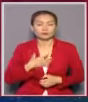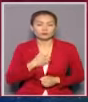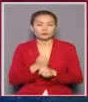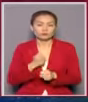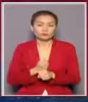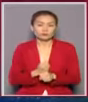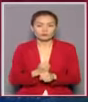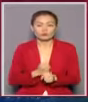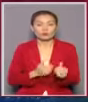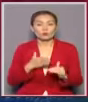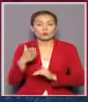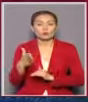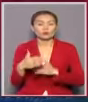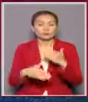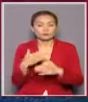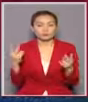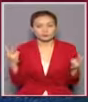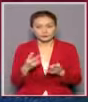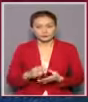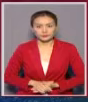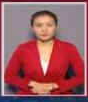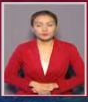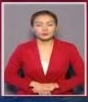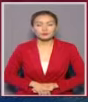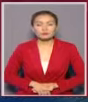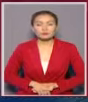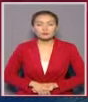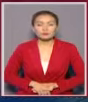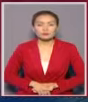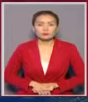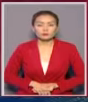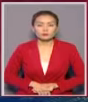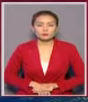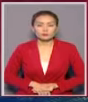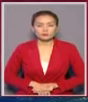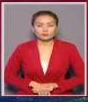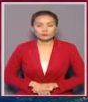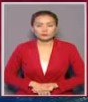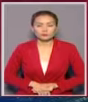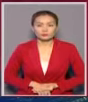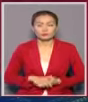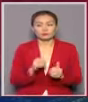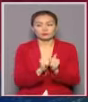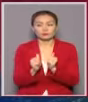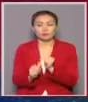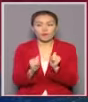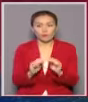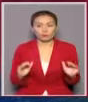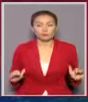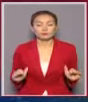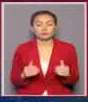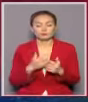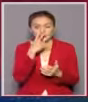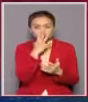маңызды болашаққа жолға аттанып отырсыздар түлектер. Сондықтан да әрбір түлек өзі